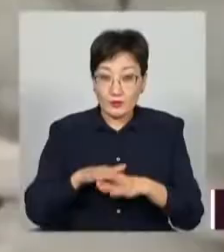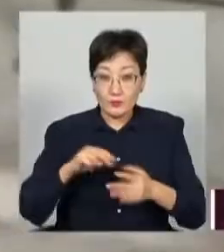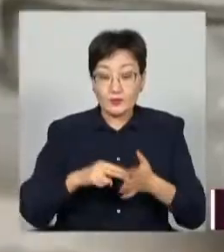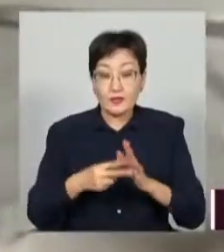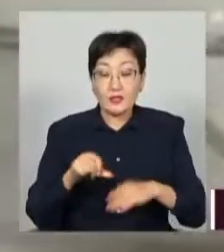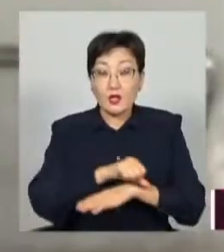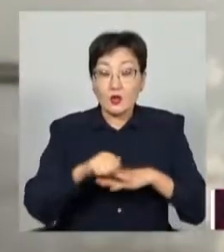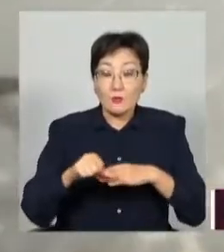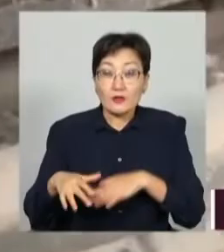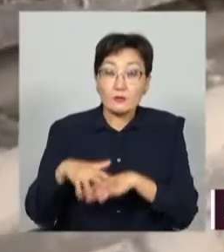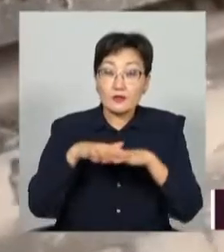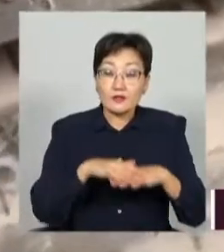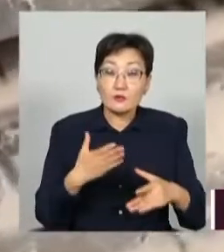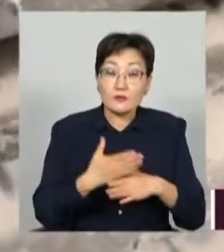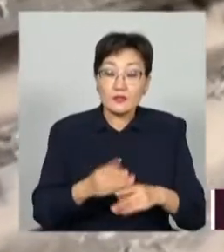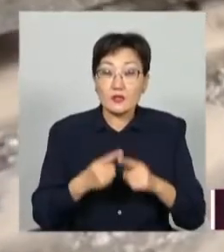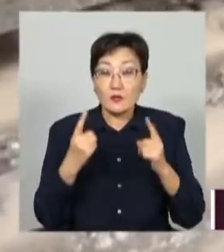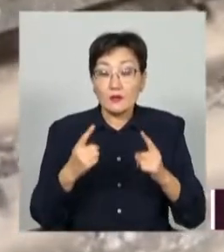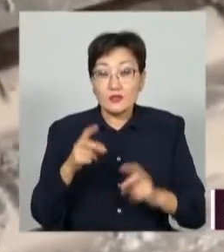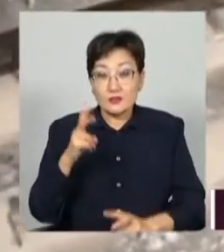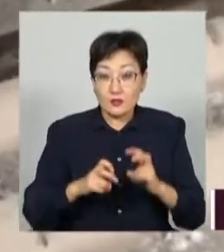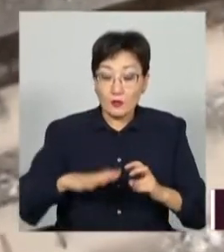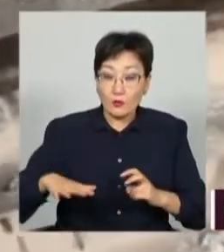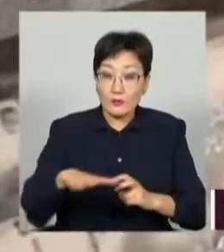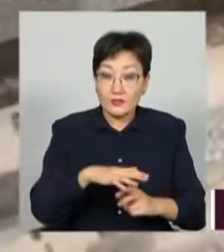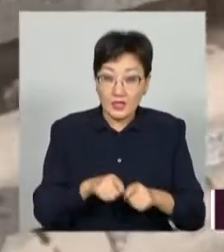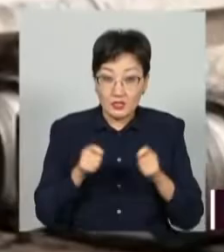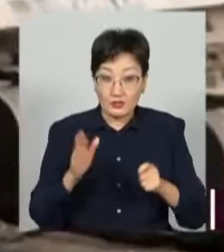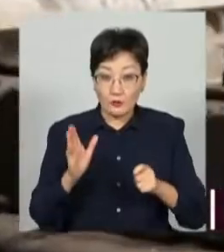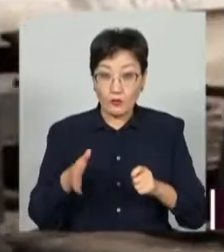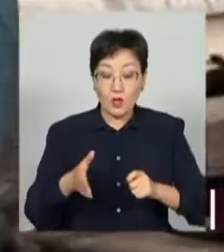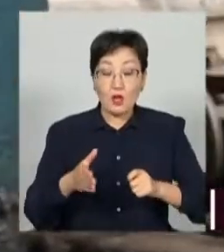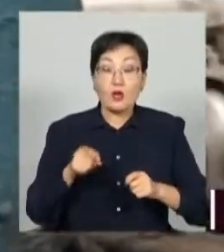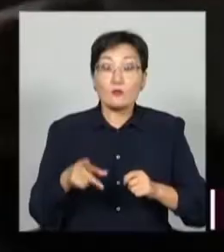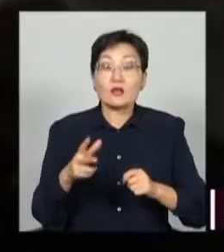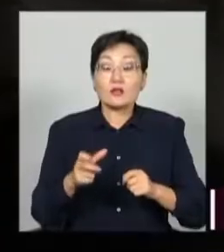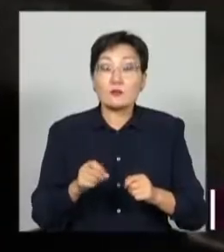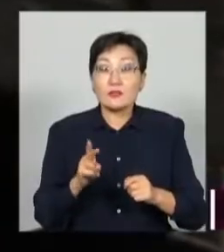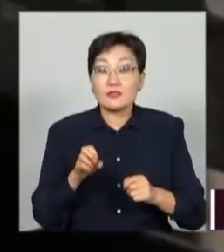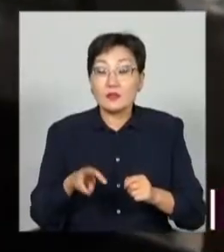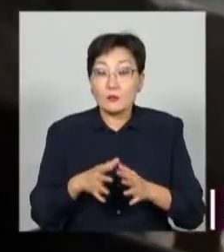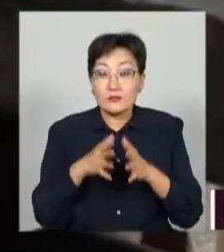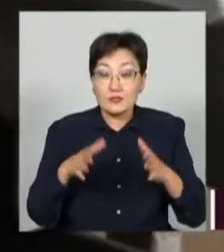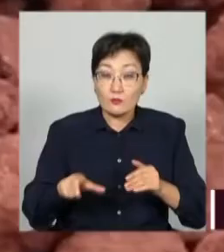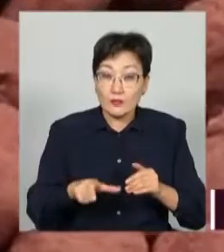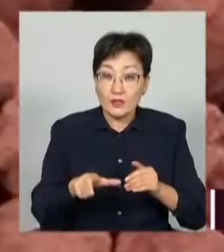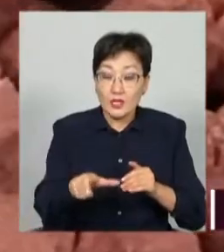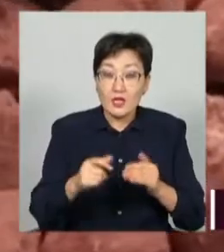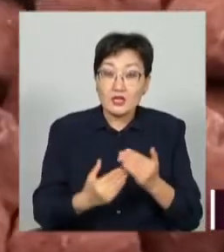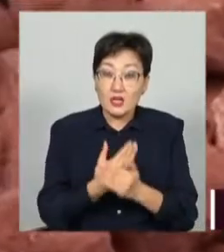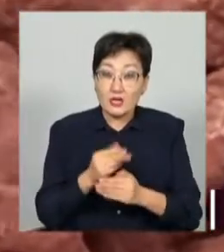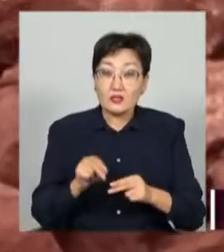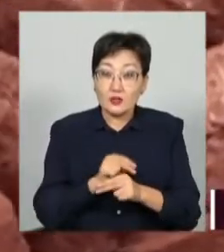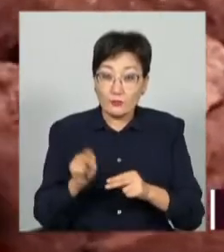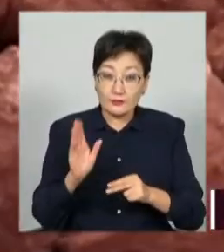Шетелдік инвесторларды тарта отырып, ерекше индустриялық аймақ құрылатын болады. Сонымен қатар 1300 шақырымнан астам автомобиль жолы